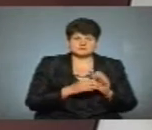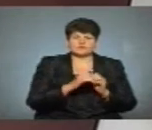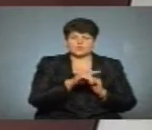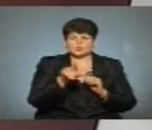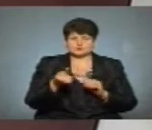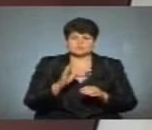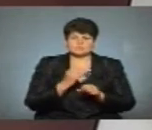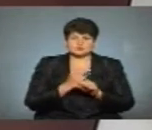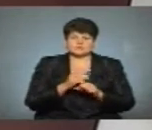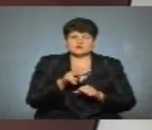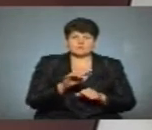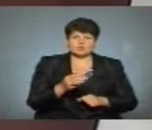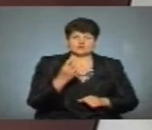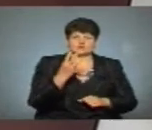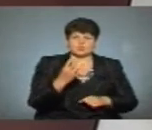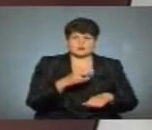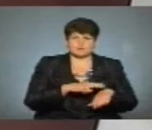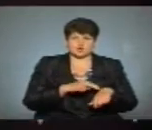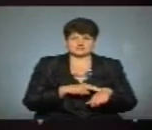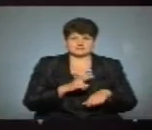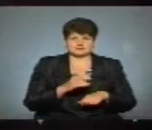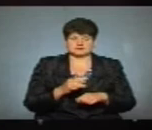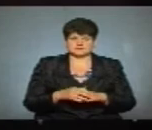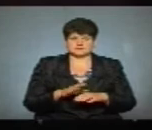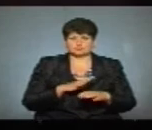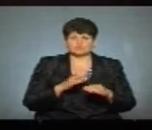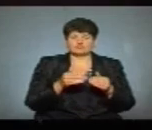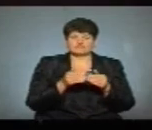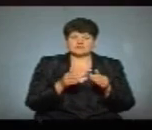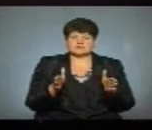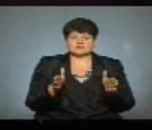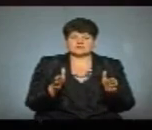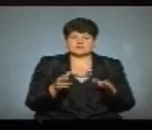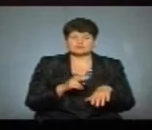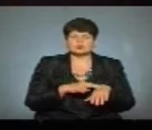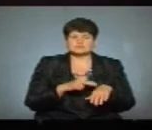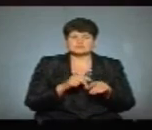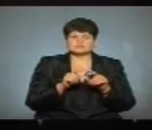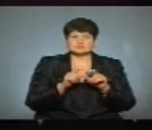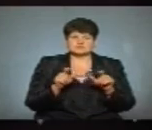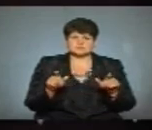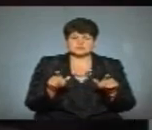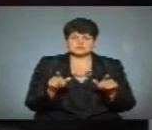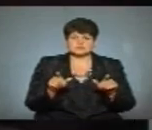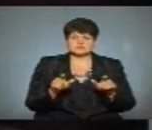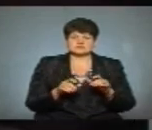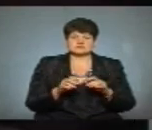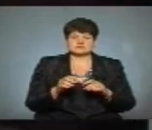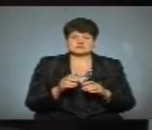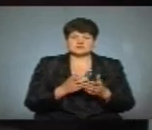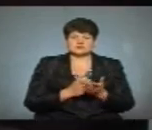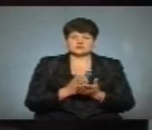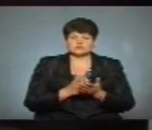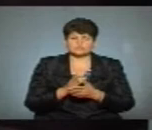них працюватиме по 3 поліцейських. Відбулось відкриття поліцейської станції на масиві Східний. Станція буде